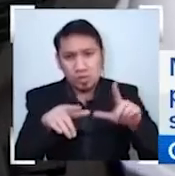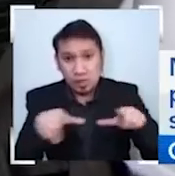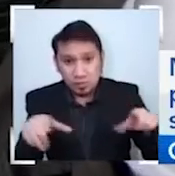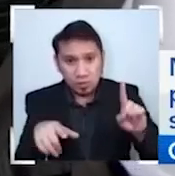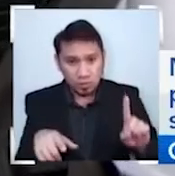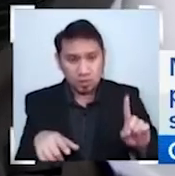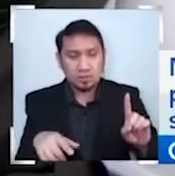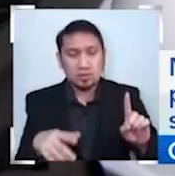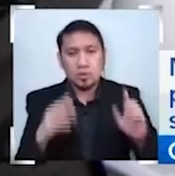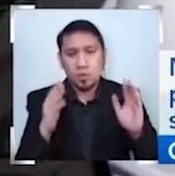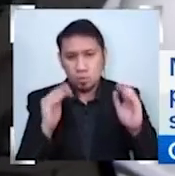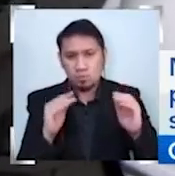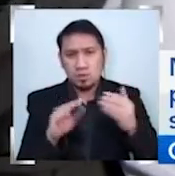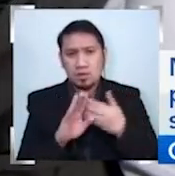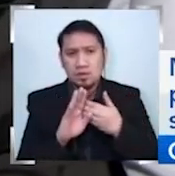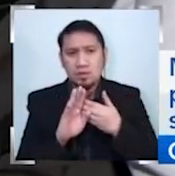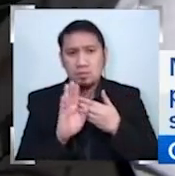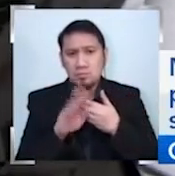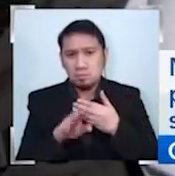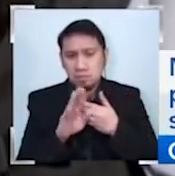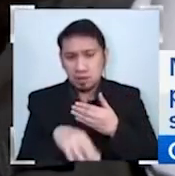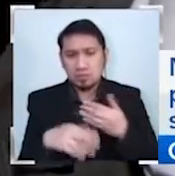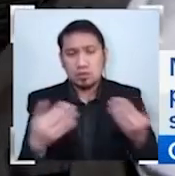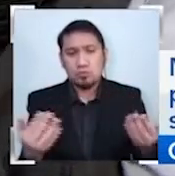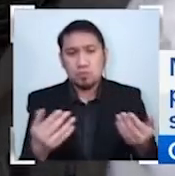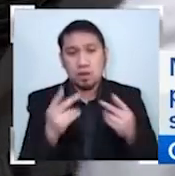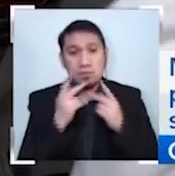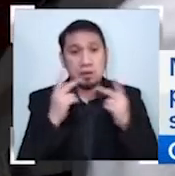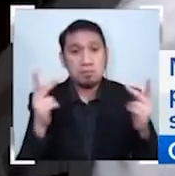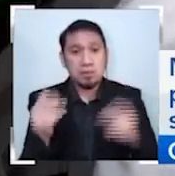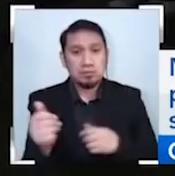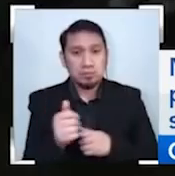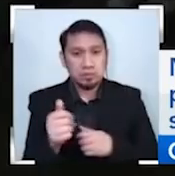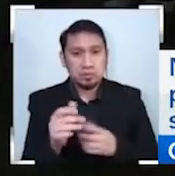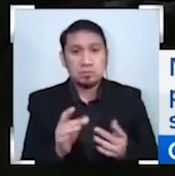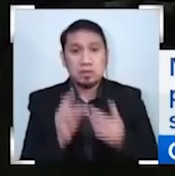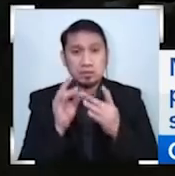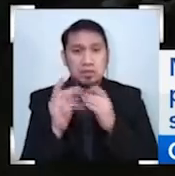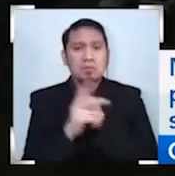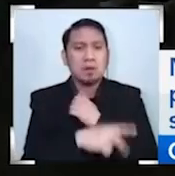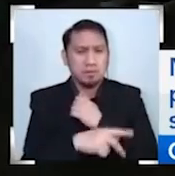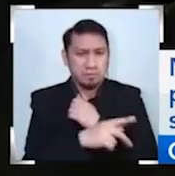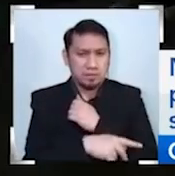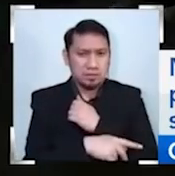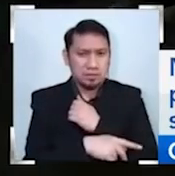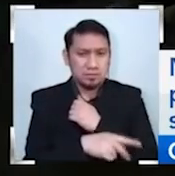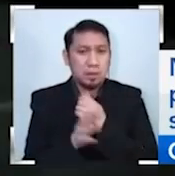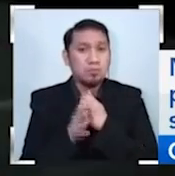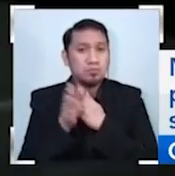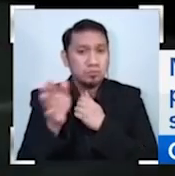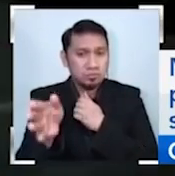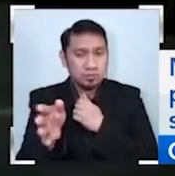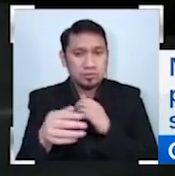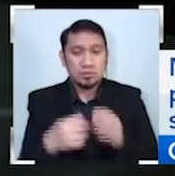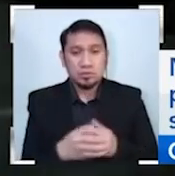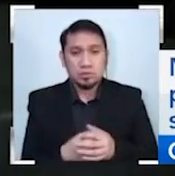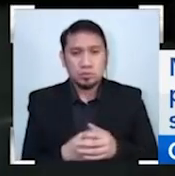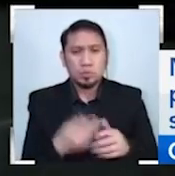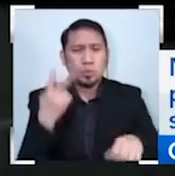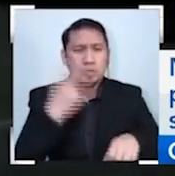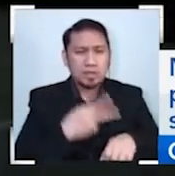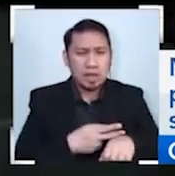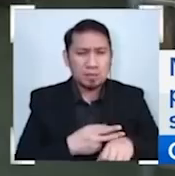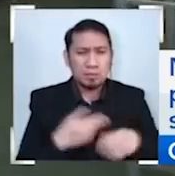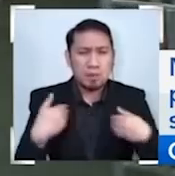ibalik nila yung mga public transport, lalo na provincial bus. Ang doble pagod at doble gastos daw nilang mga commuter,